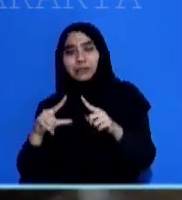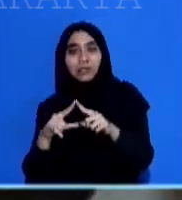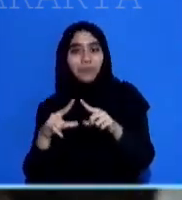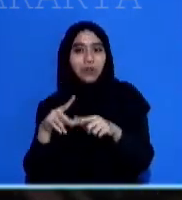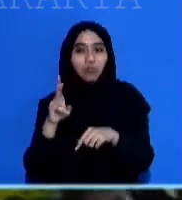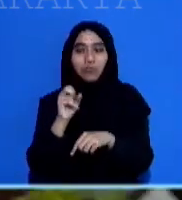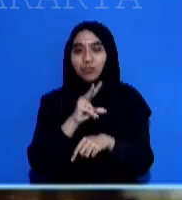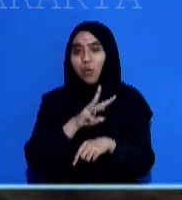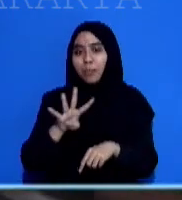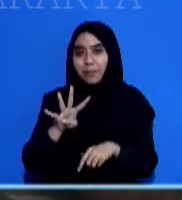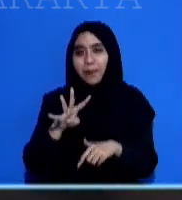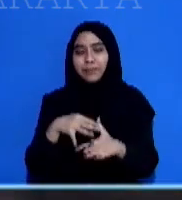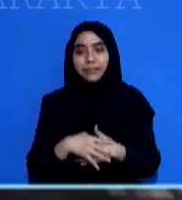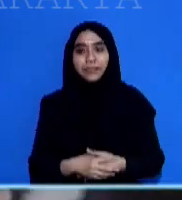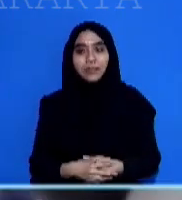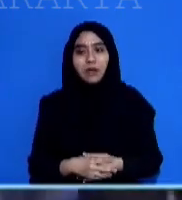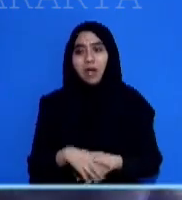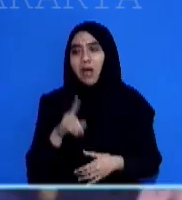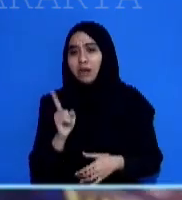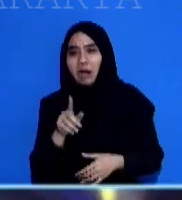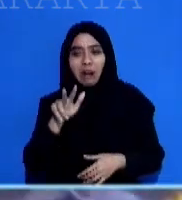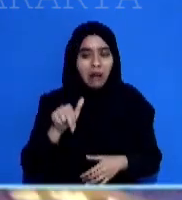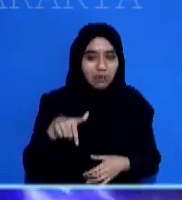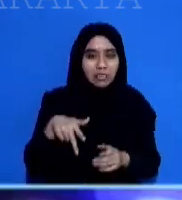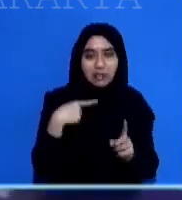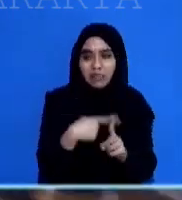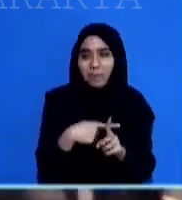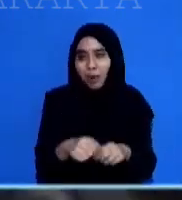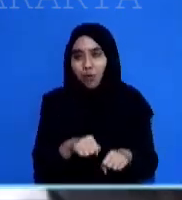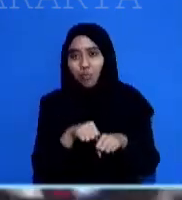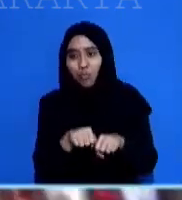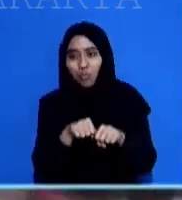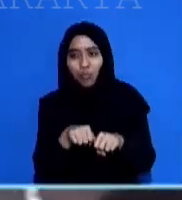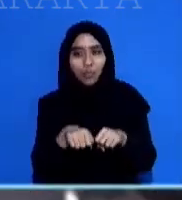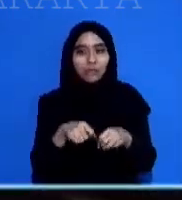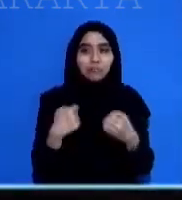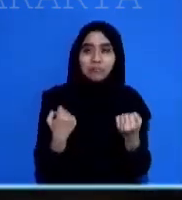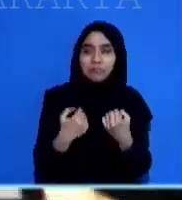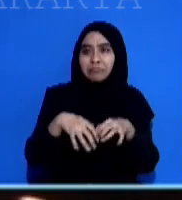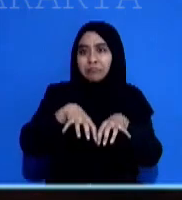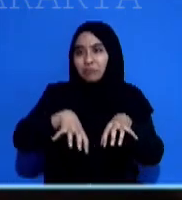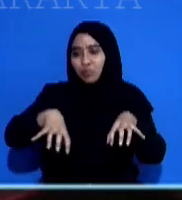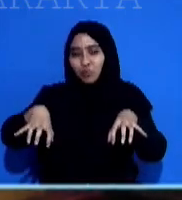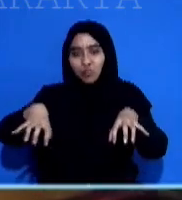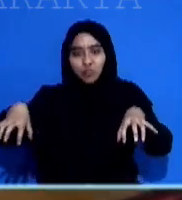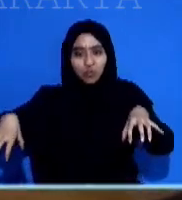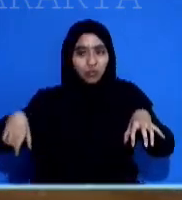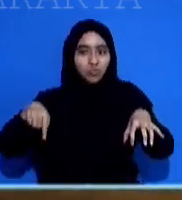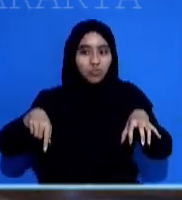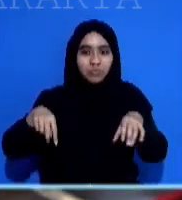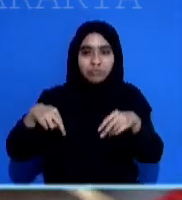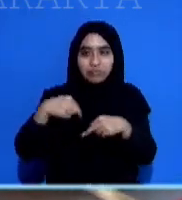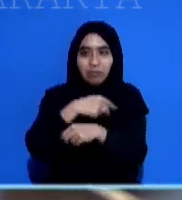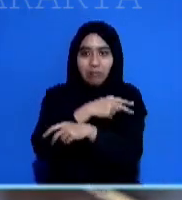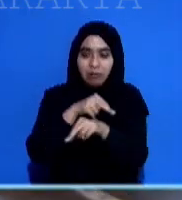kepadatan juga ditambahi adanya andong-andong yang Parkir di tepi jalan serta wisatawan yang lalu lalang menyeberang sehingga membuat